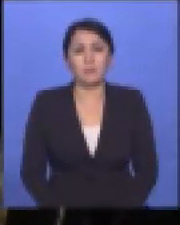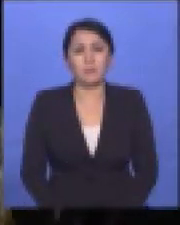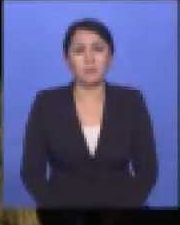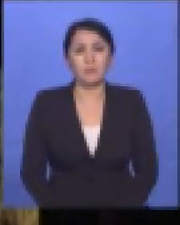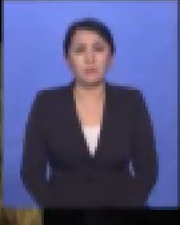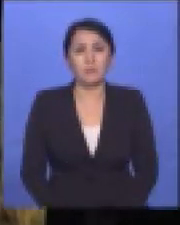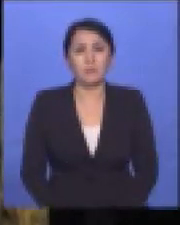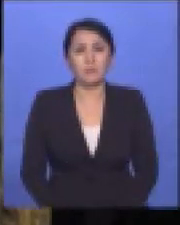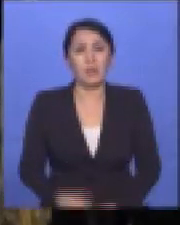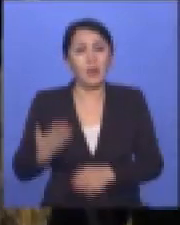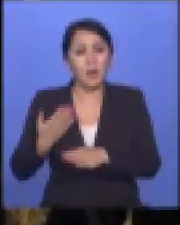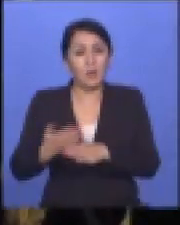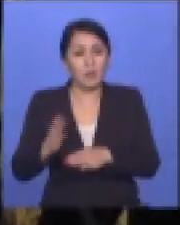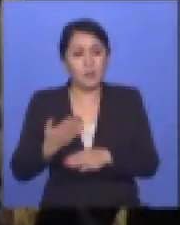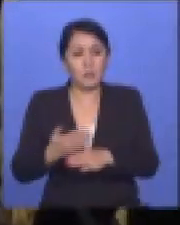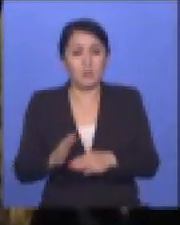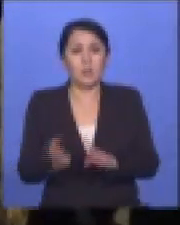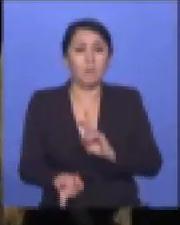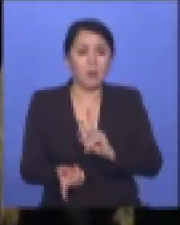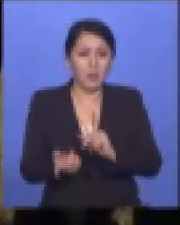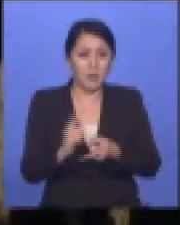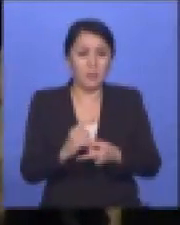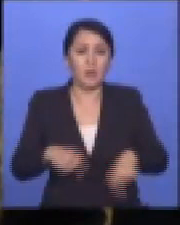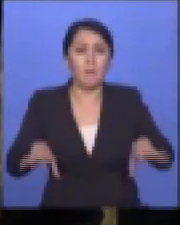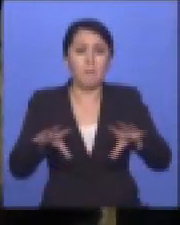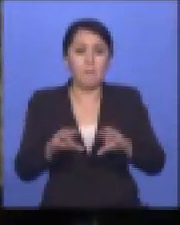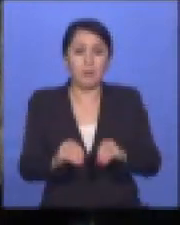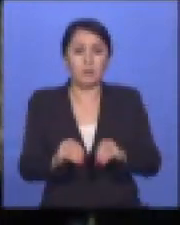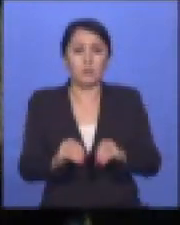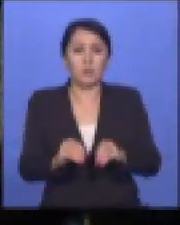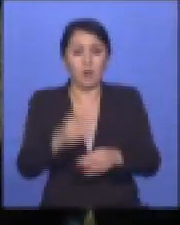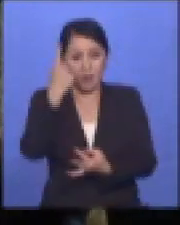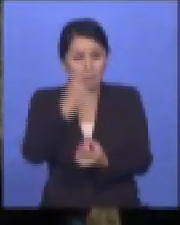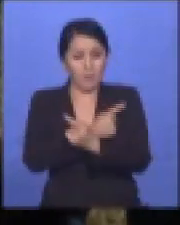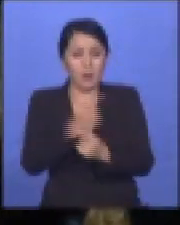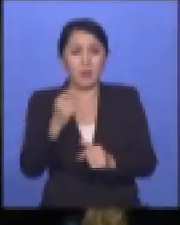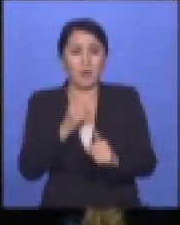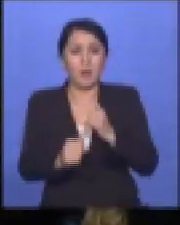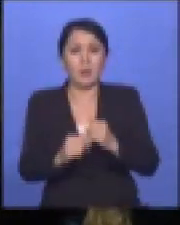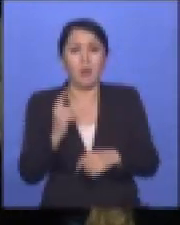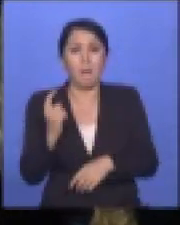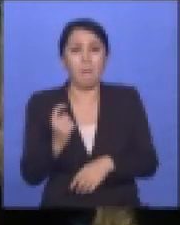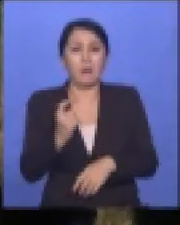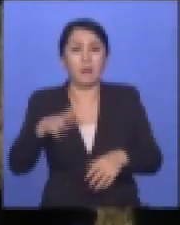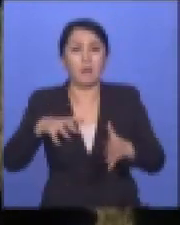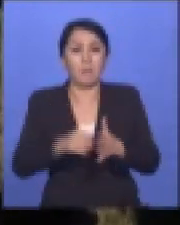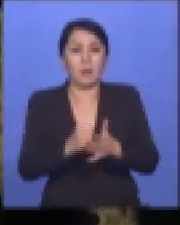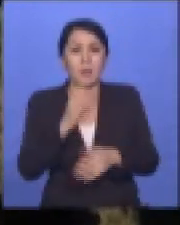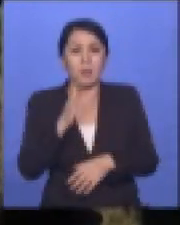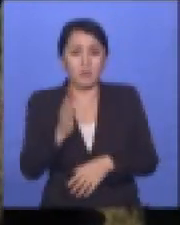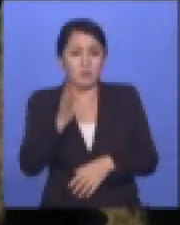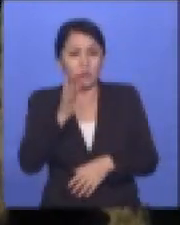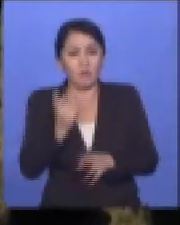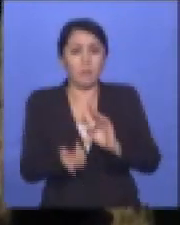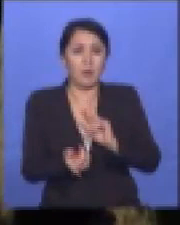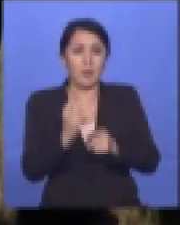Пролонгация кредитов. Несиелерді ұзарту мәселесі қаралды. Барлық қаржы институттары хабардар. Әр шаруашылықпен жеке айналысатын болады. Мерзім